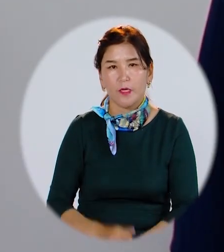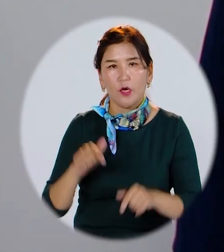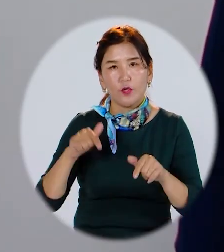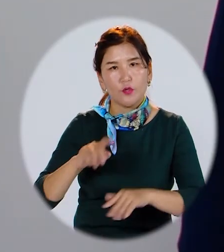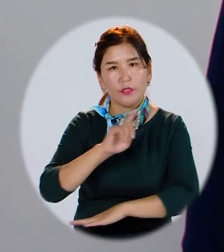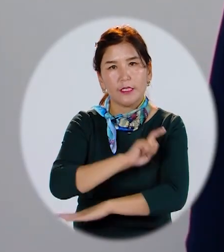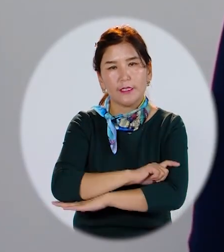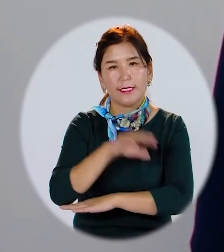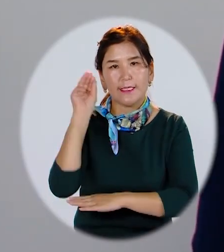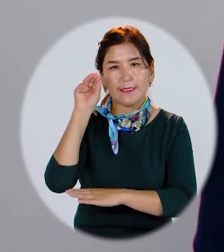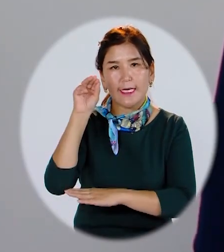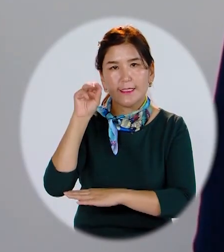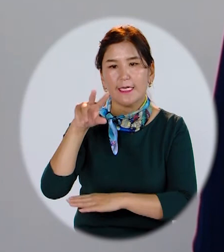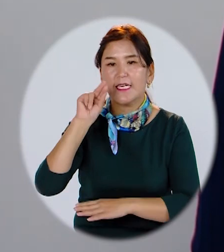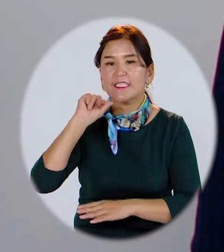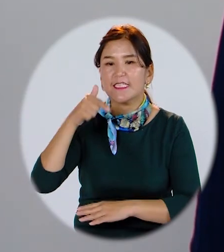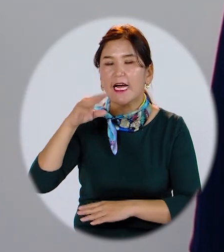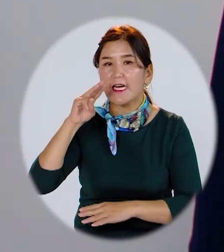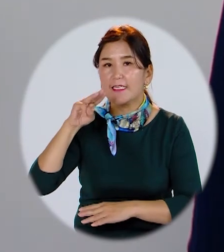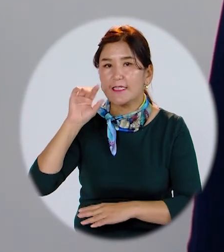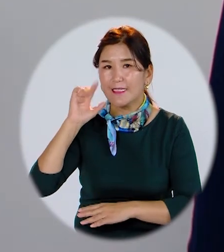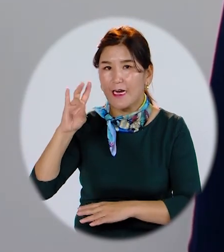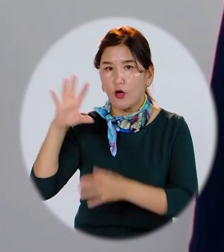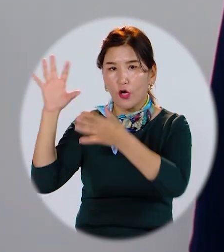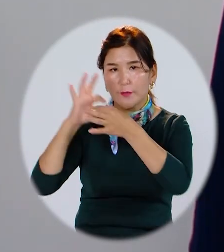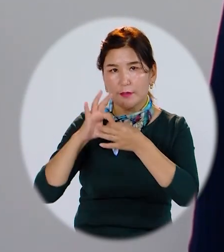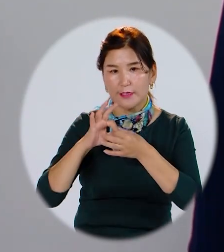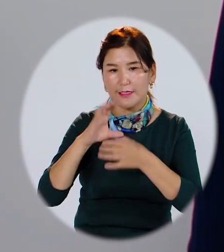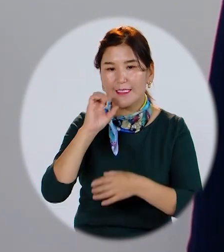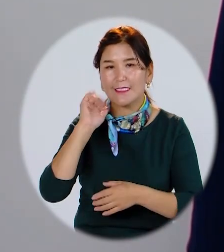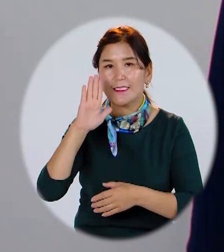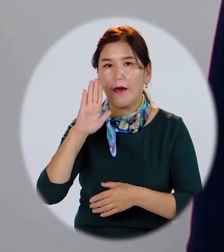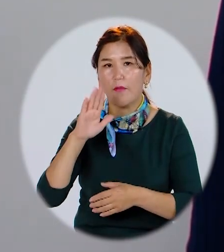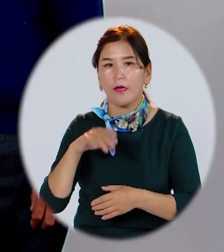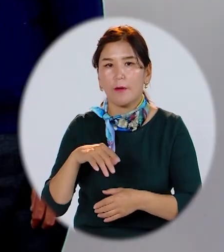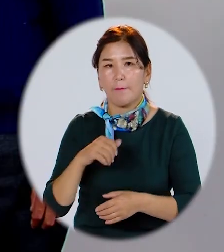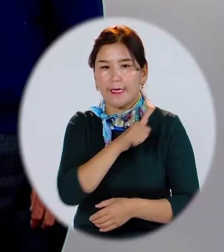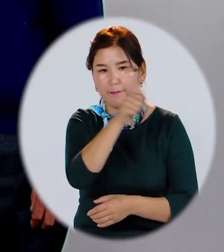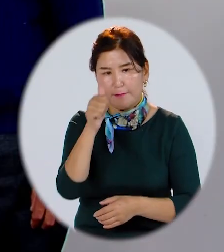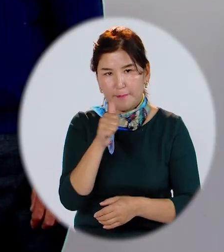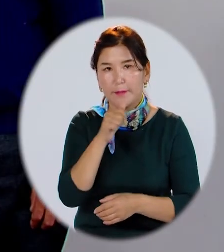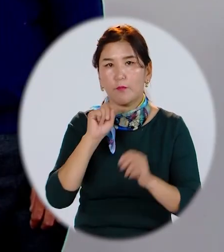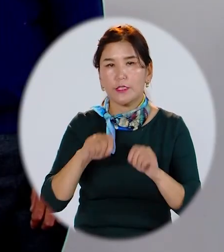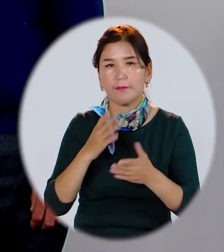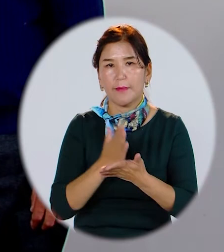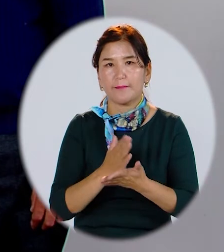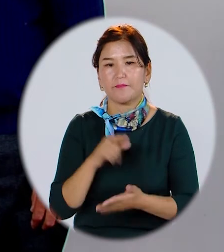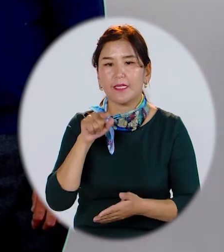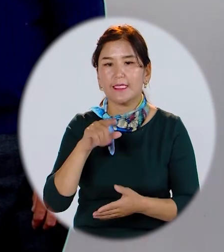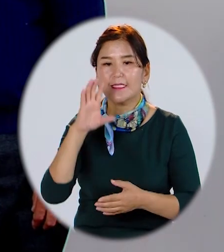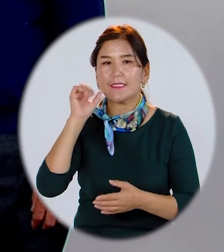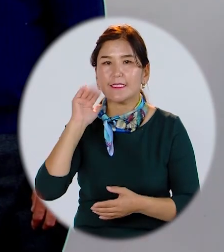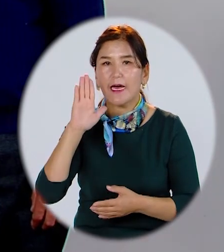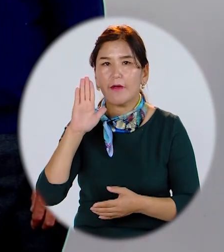өнөөдрийн хичээлээр заасан цагтан холболтын аргаар хийсэн түүсэн сам маань бэлэн болсон байна. Мөн түүсэн савыг гарын